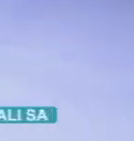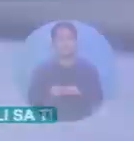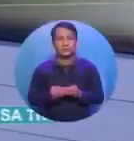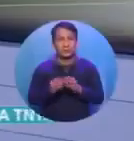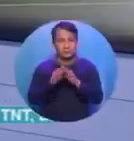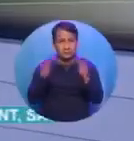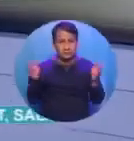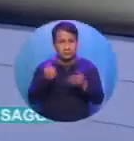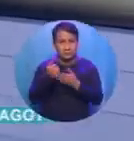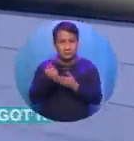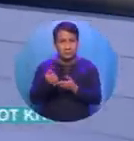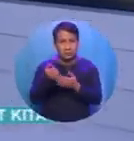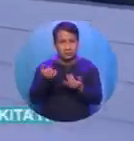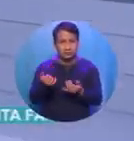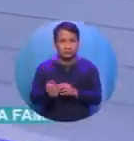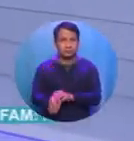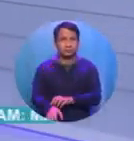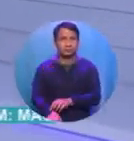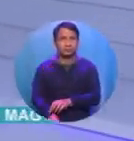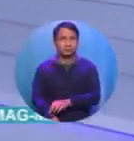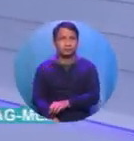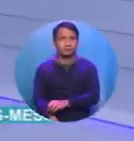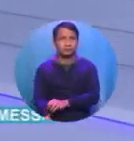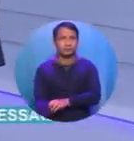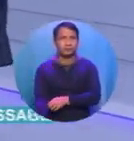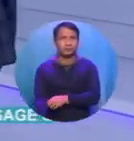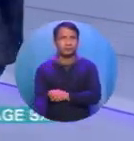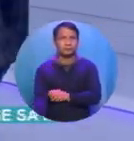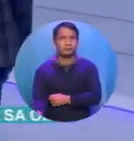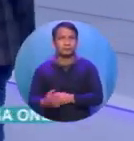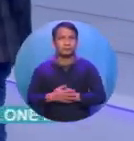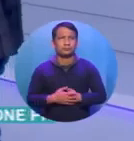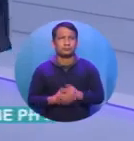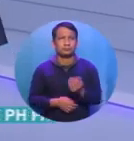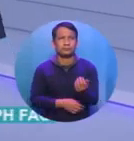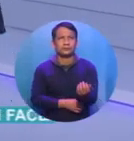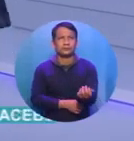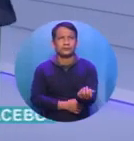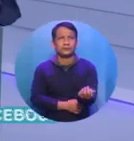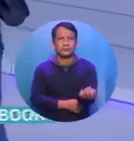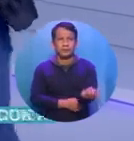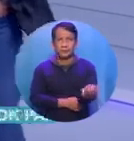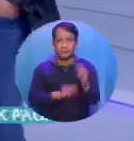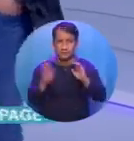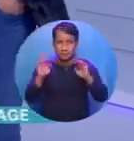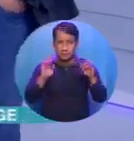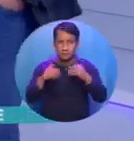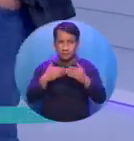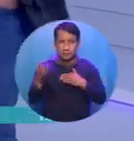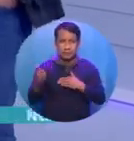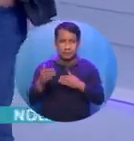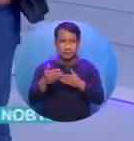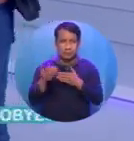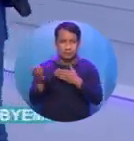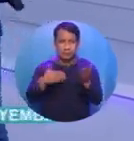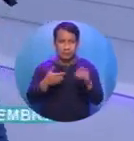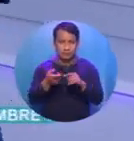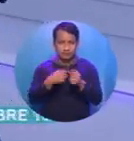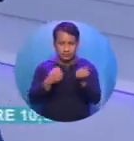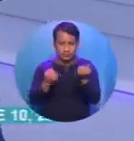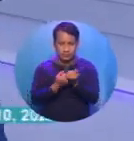Grand, tulong na tayo! Aha! Yumin, Yuki, ready na yung ating tatawagan. Hatid ng